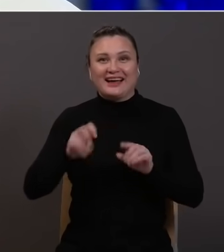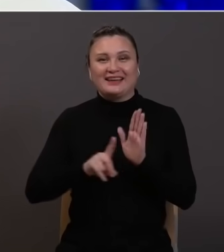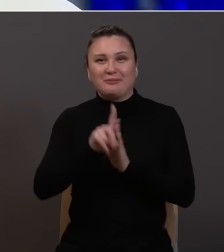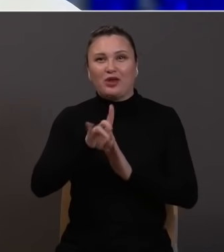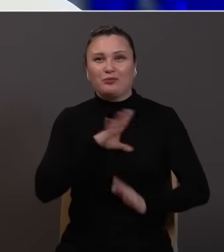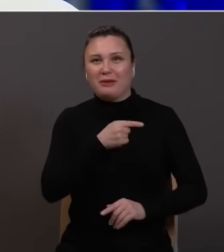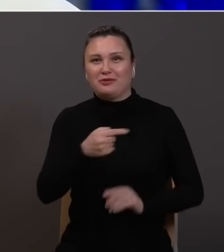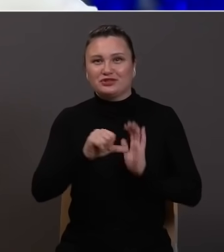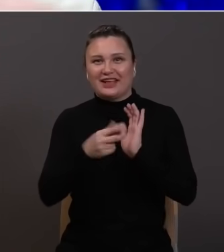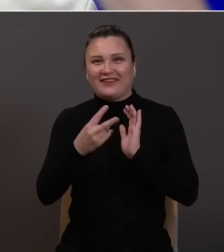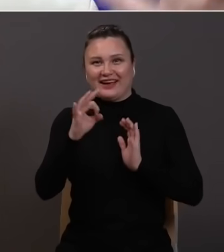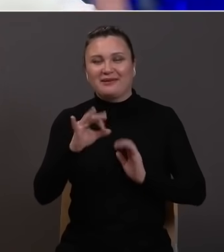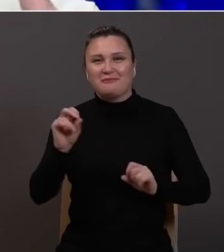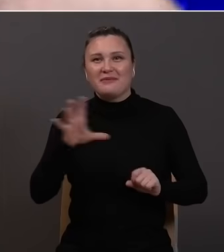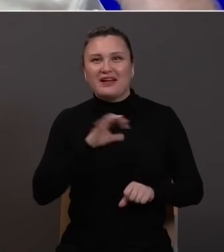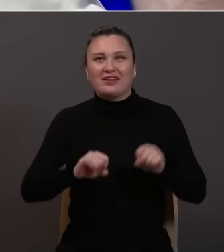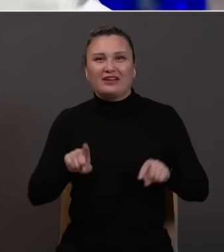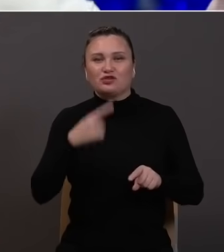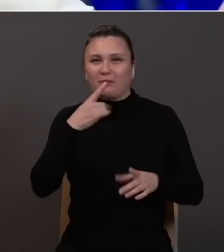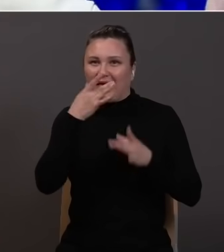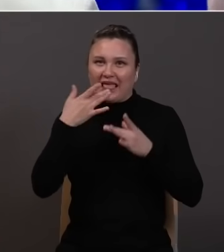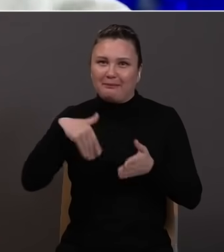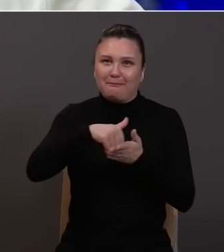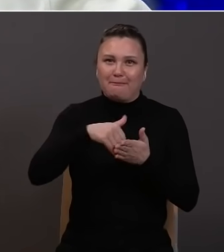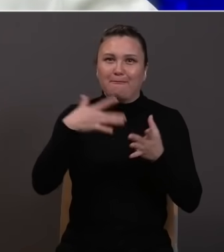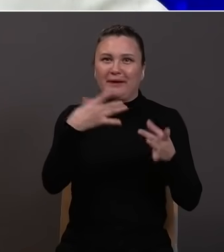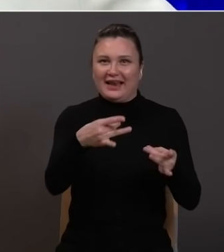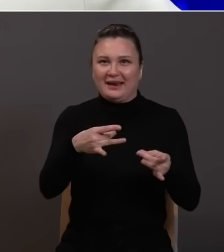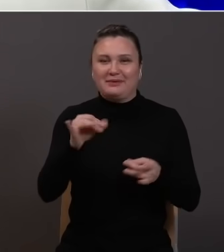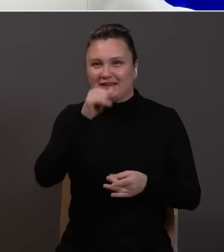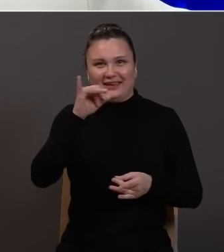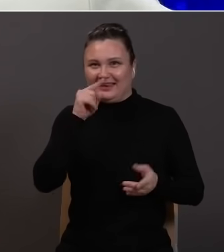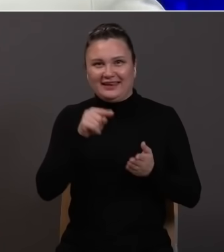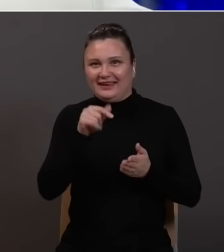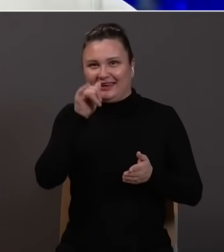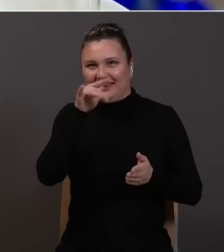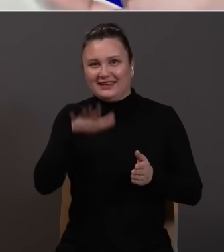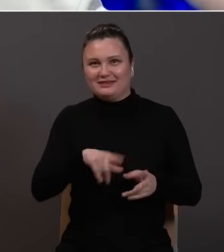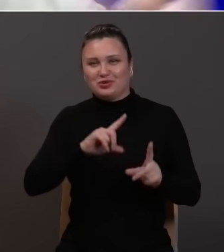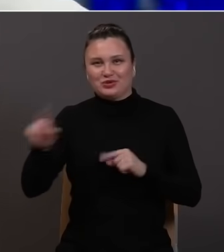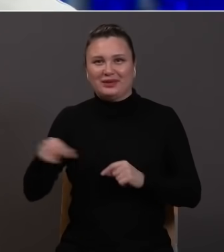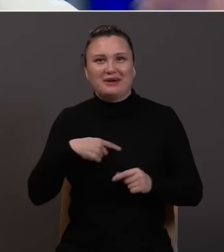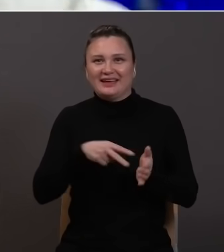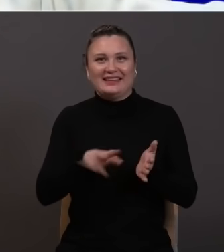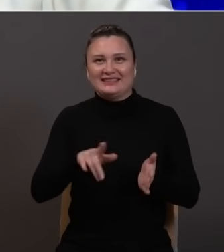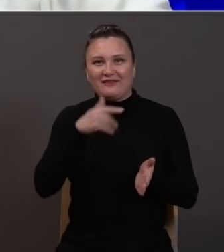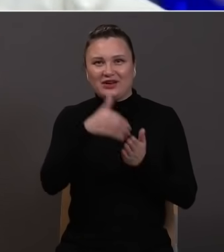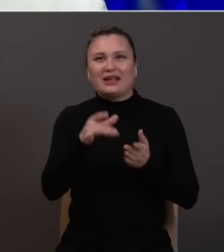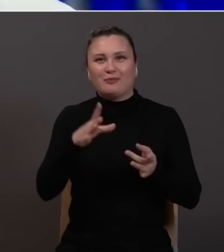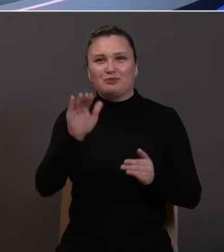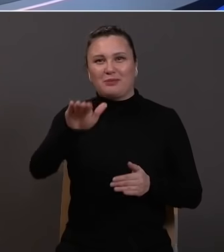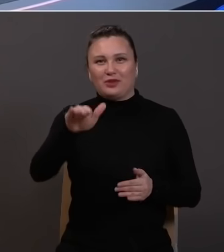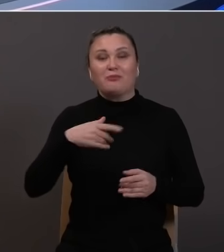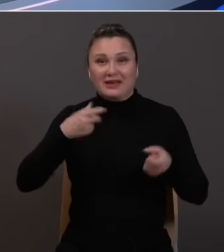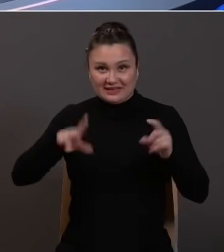минус 62 градуса и была вероятность того, что ты прилипнешь к ледоколу и с ним идешь в порт назначения, мы не стали его лизать, а просто потрогали.